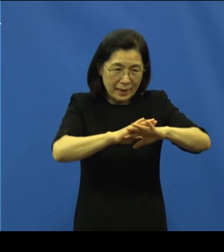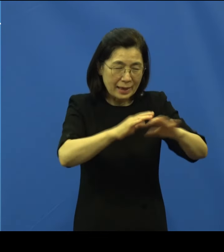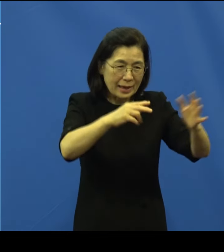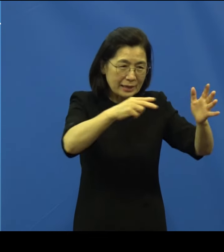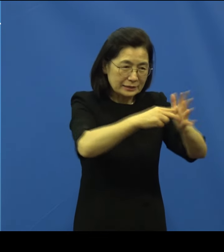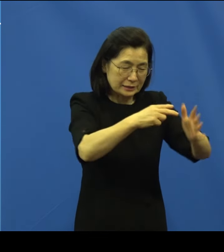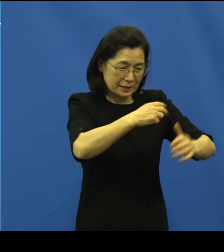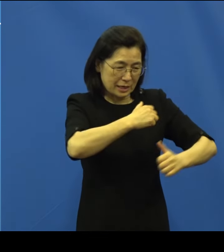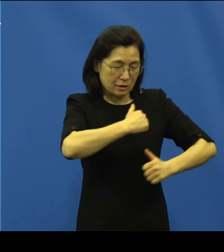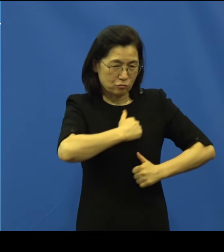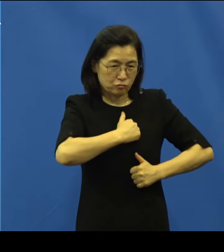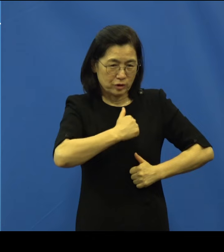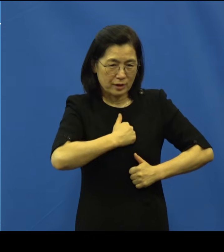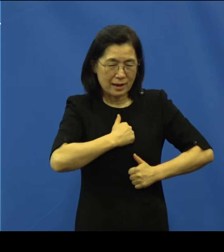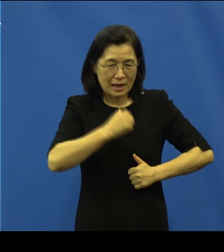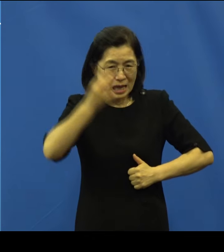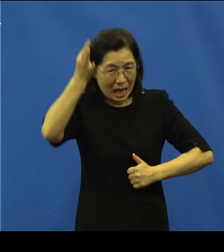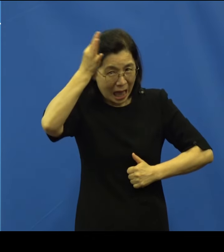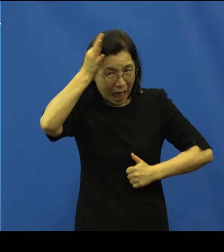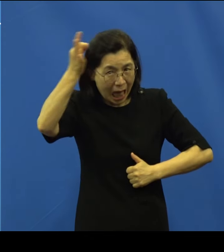싸움에 굉장히 적극적인 거예요. 이기려고.